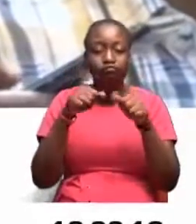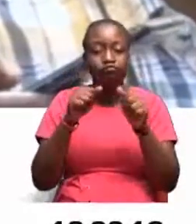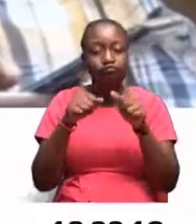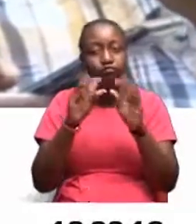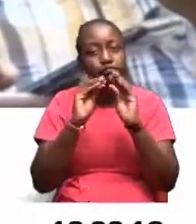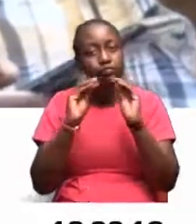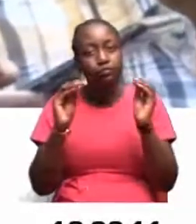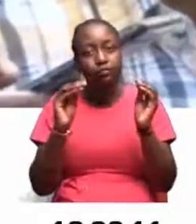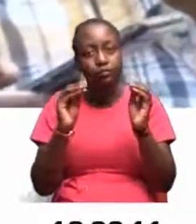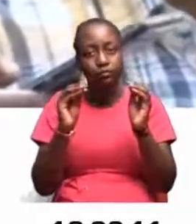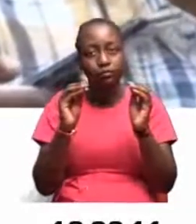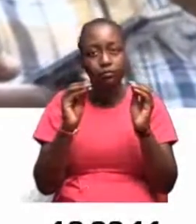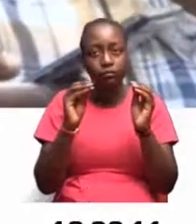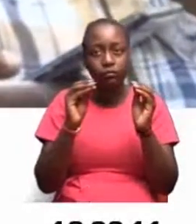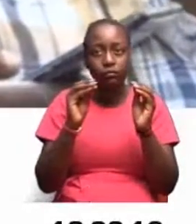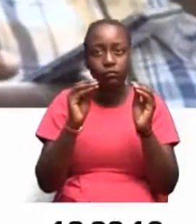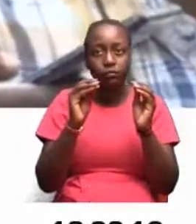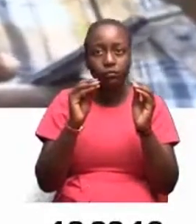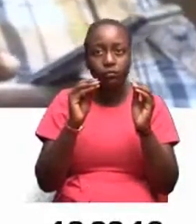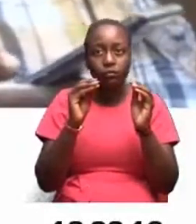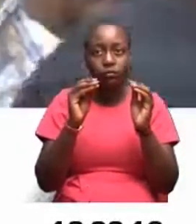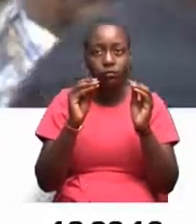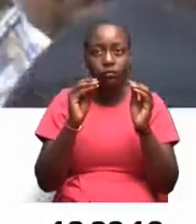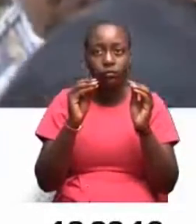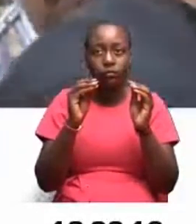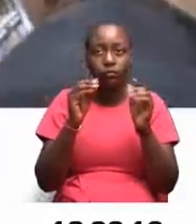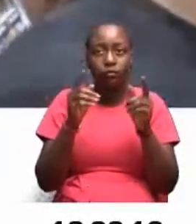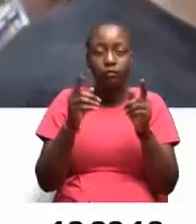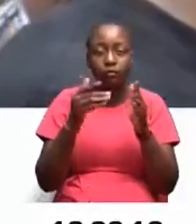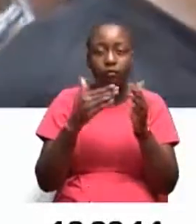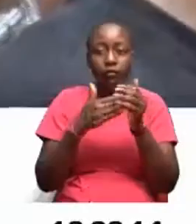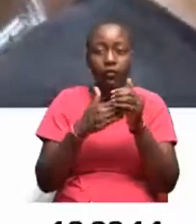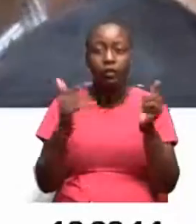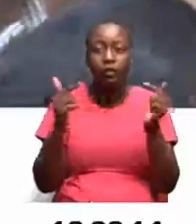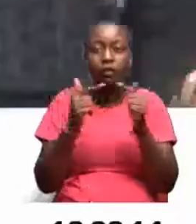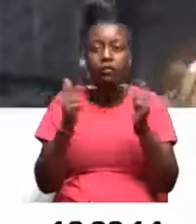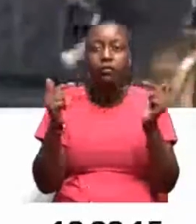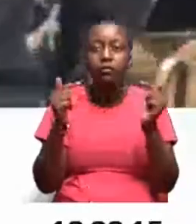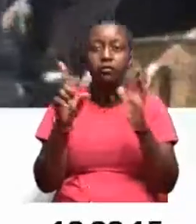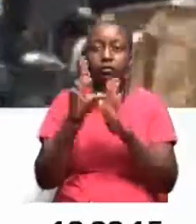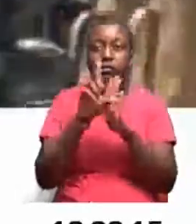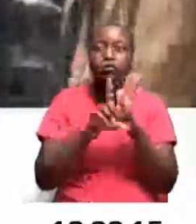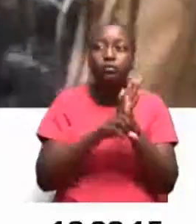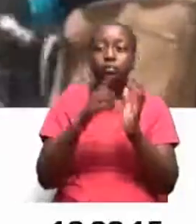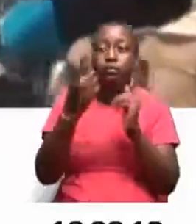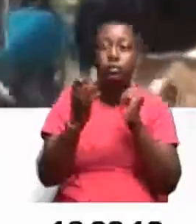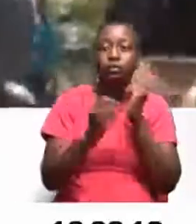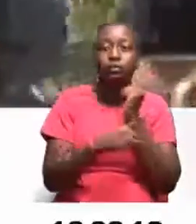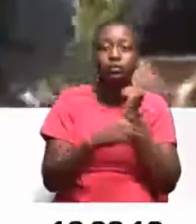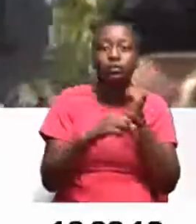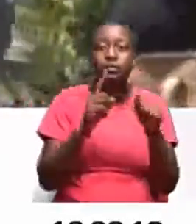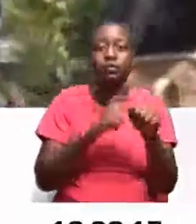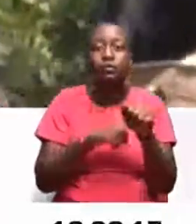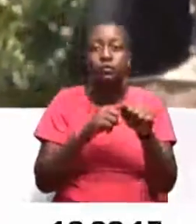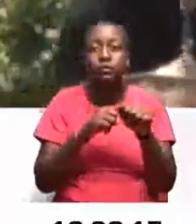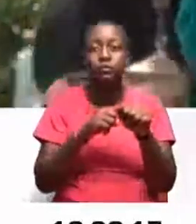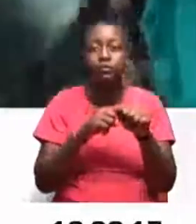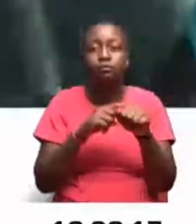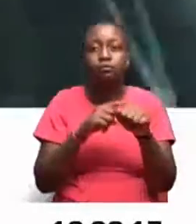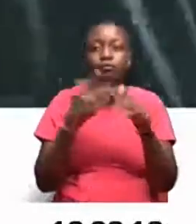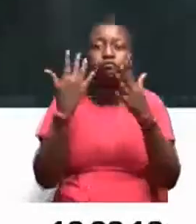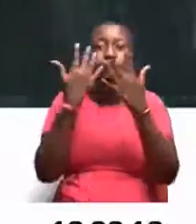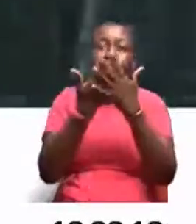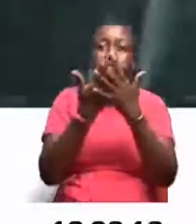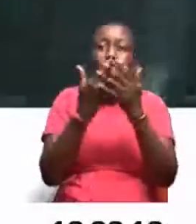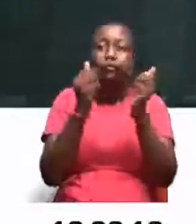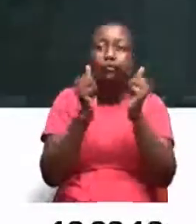to operate with impunity and against the law. Ni takriban mwezi mmoja tangu walipotekwa nyara tarehe 14 ya Januari mwaka